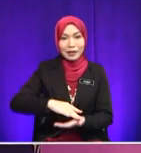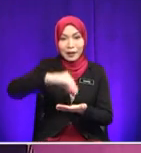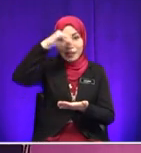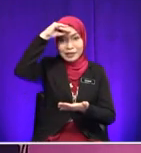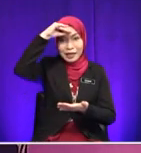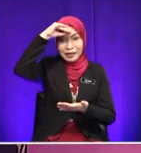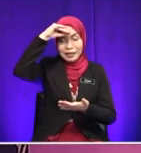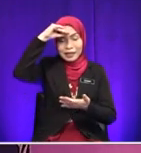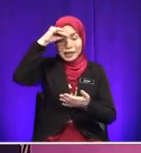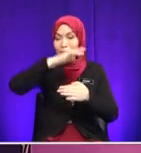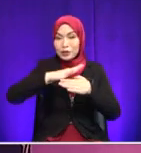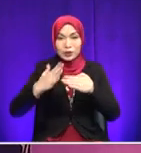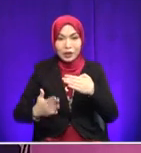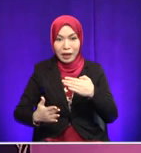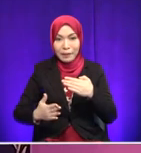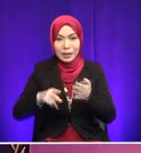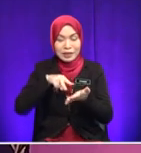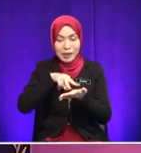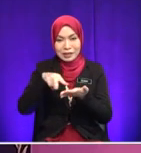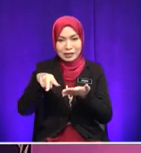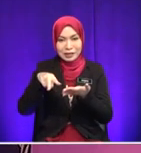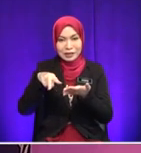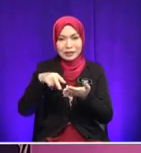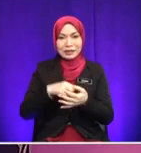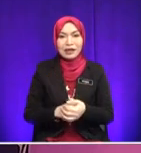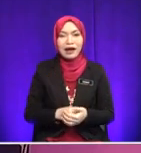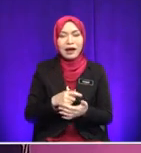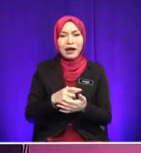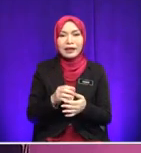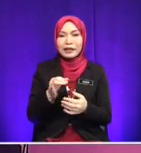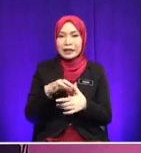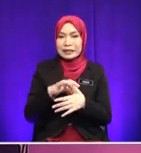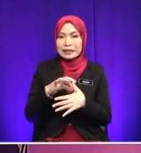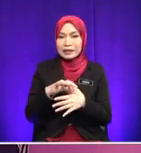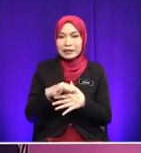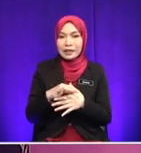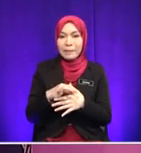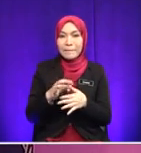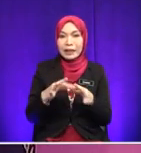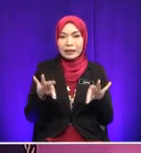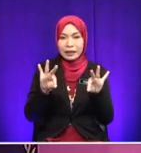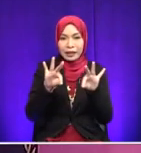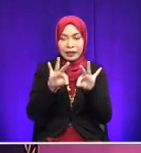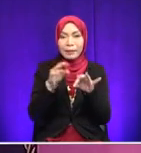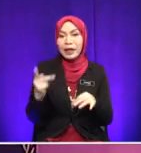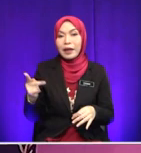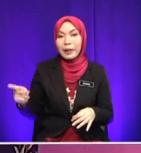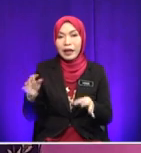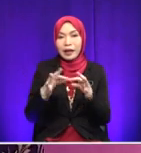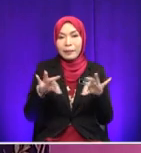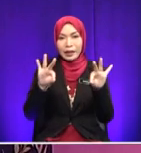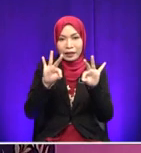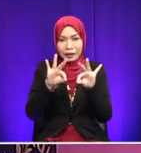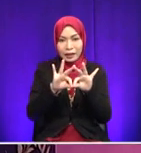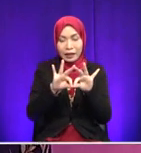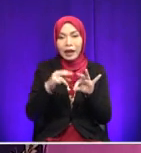Apabila kamu membaca, haruslah kenal pasti isi-isi penting, perkara yang ingin disampaikan dalam bahan bacaan. Jadi, Cikgu